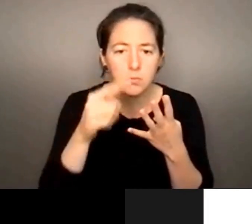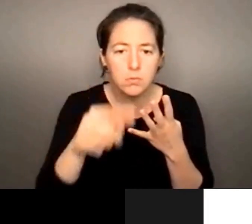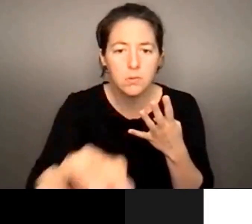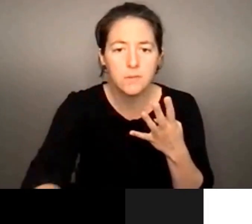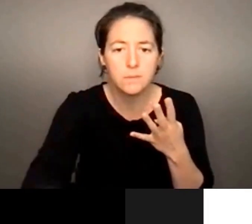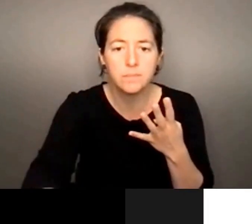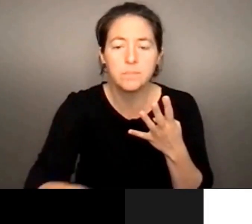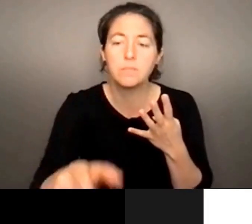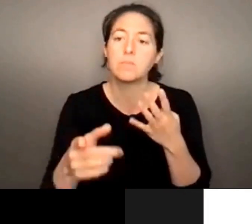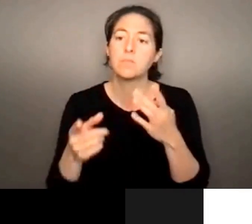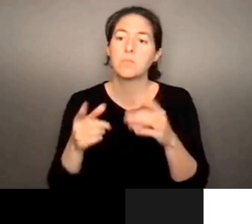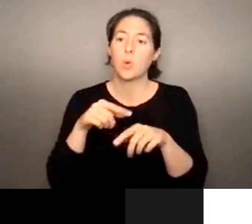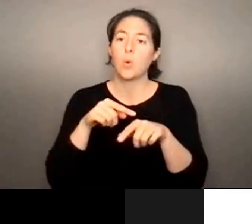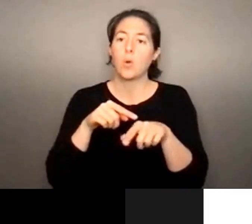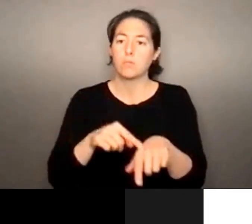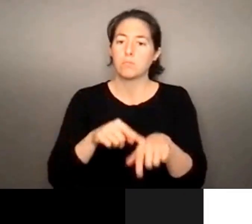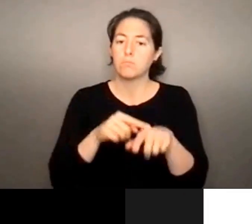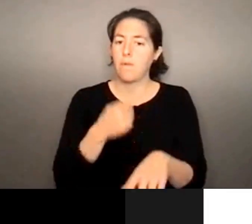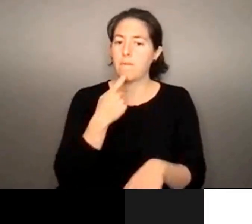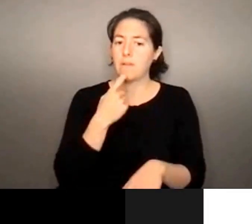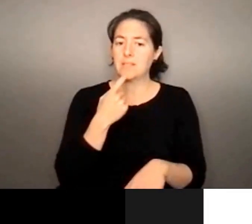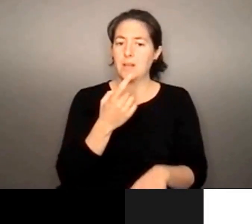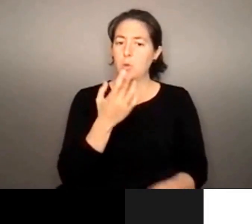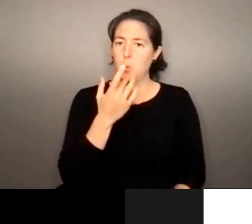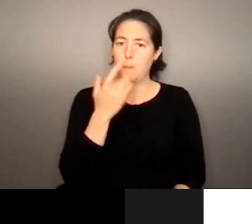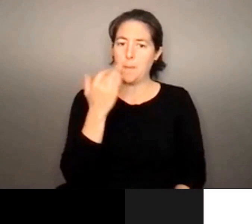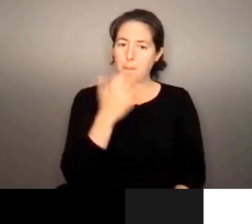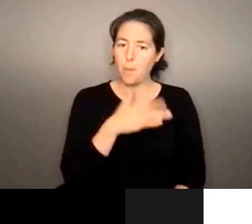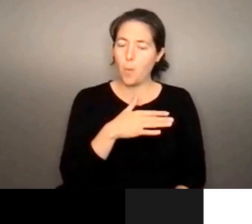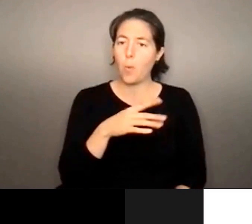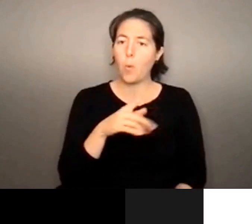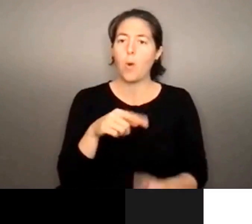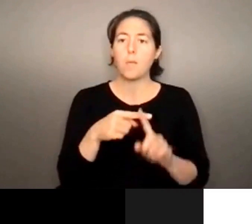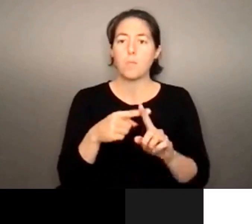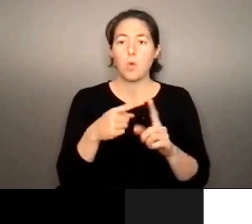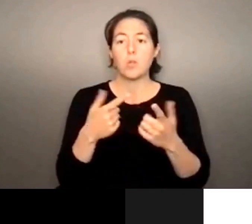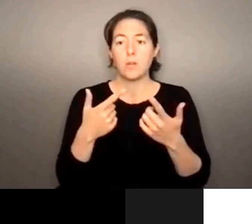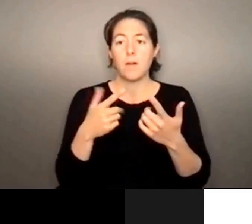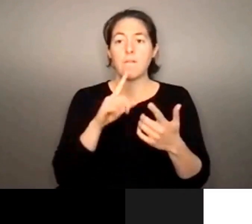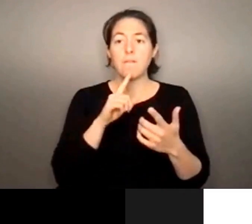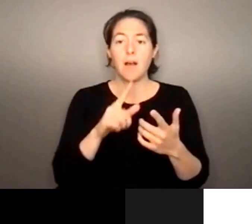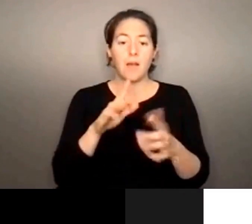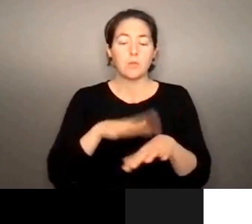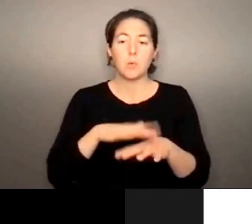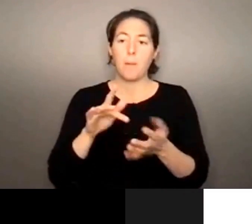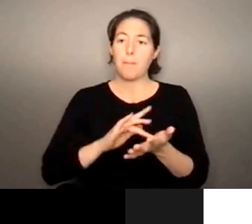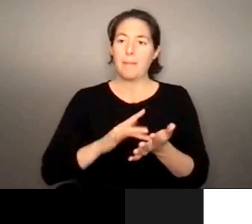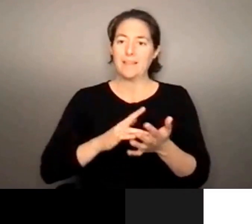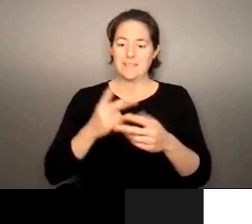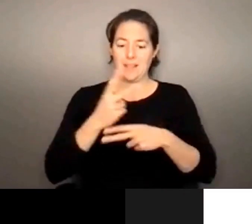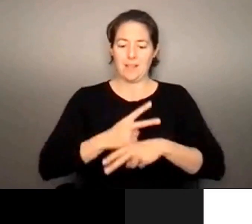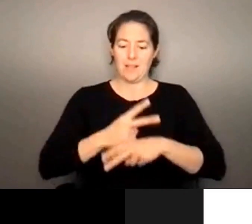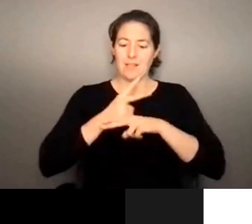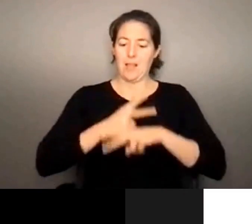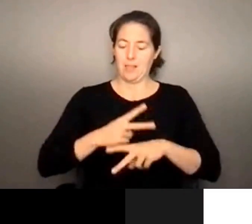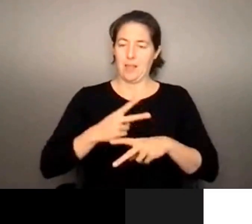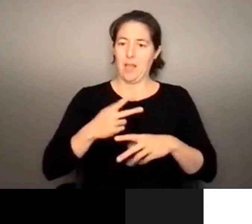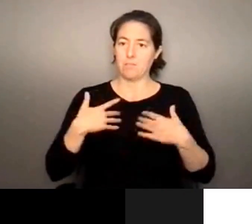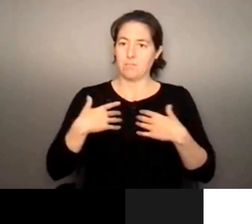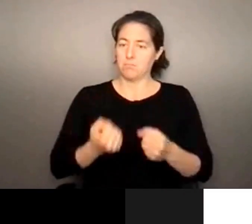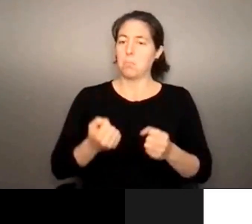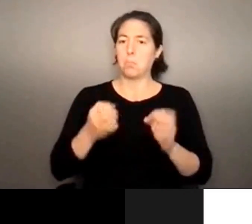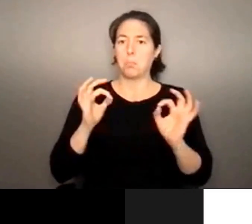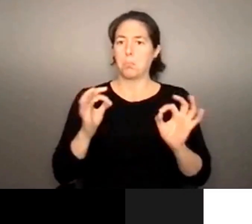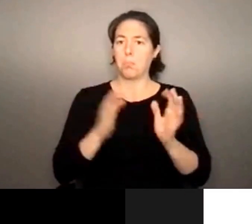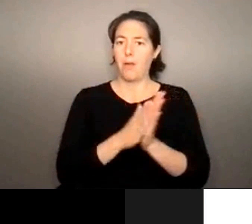qui ont bon goût, mais qui ont aussi beaucoup de propriétés médicinales. Donc ça, c'est comme super intéressant. Puis, on peut utiliser aussi